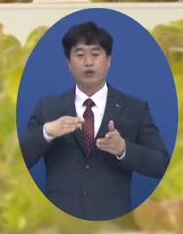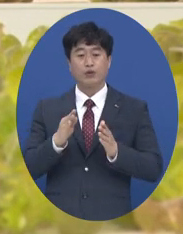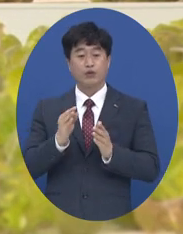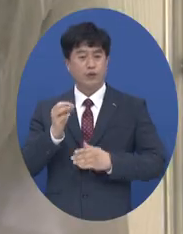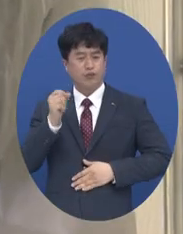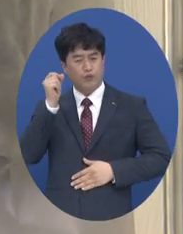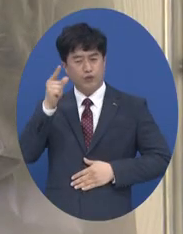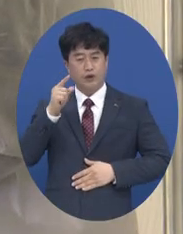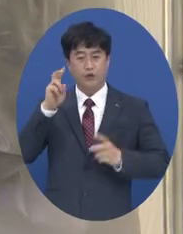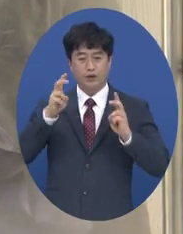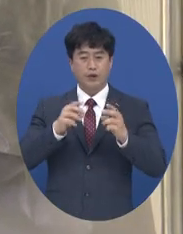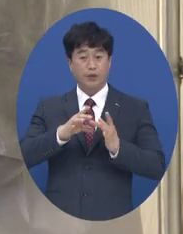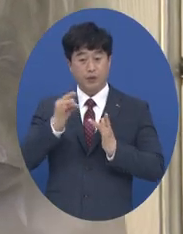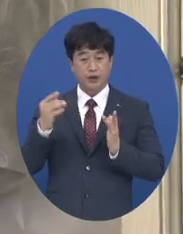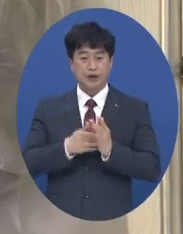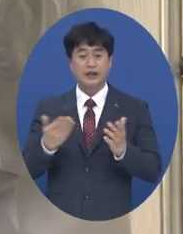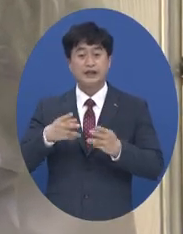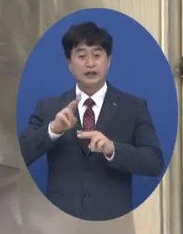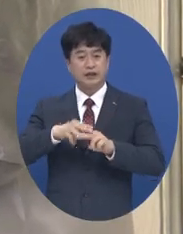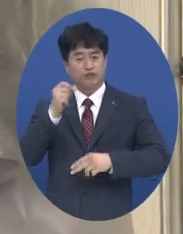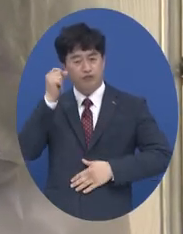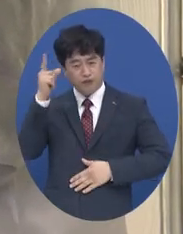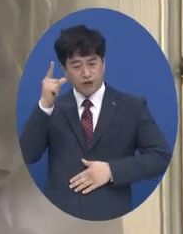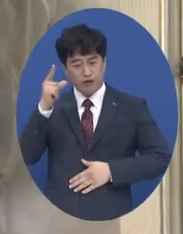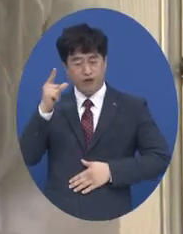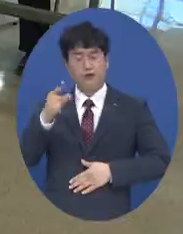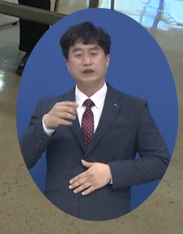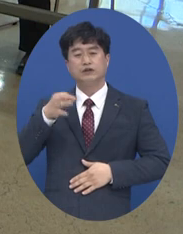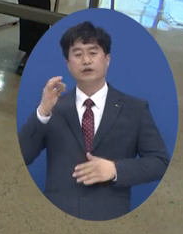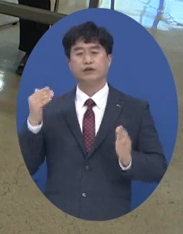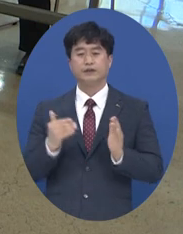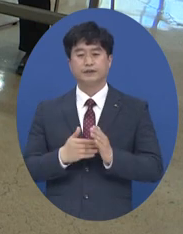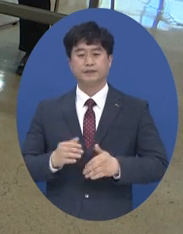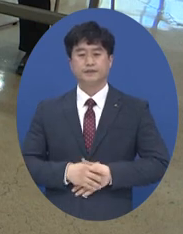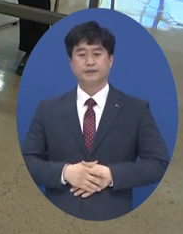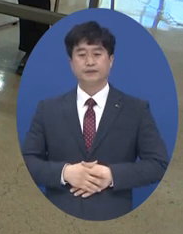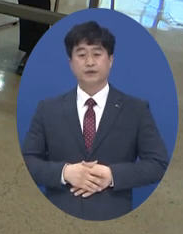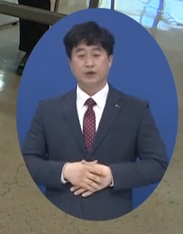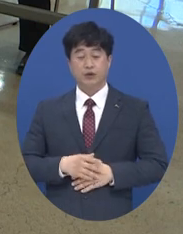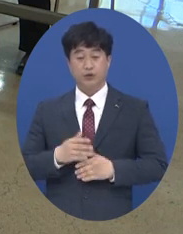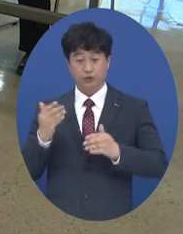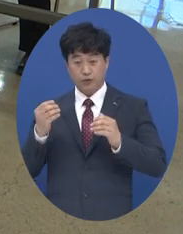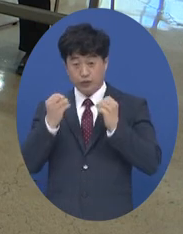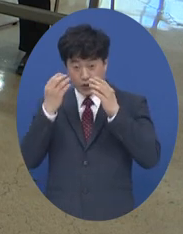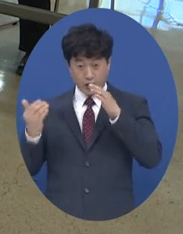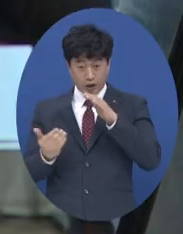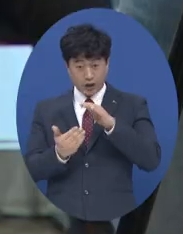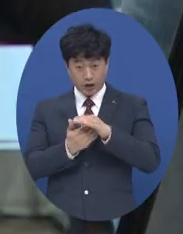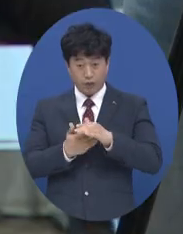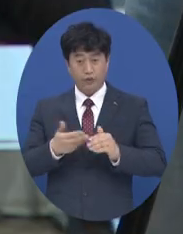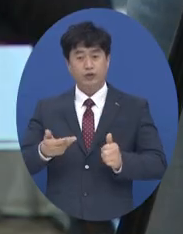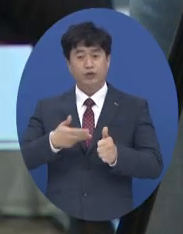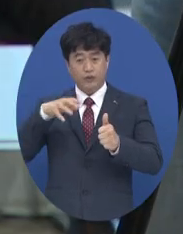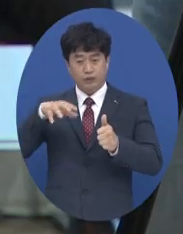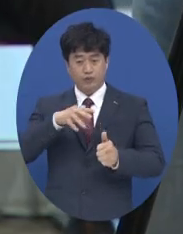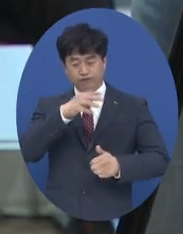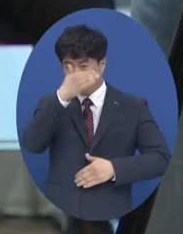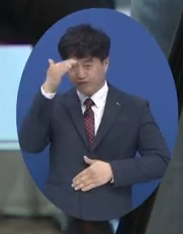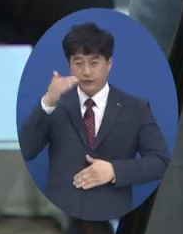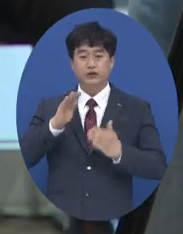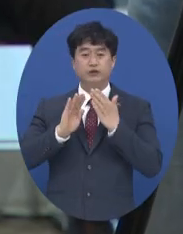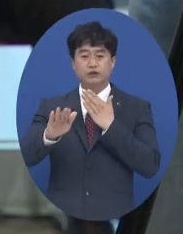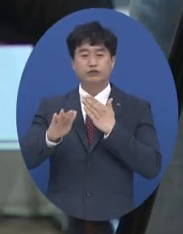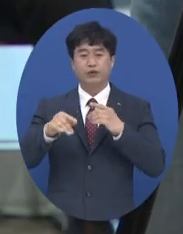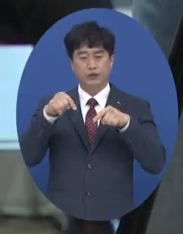기업에 선정됐고 경기도 일자리 우수 기업 인증도 받았습니다. 첨단 재배 시설을 둘러본 후 관계자들과 지원책을 논의하는